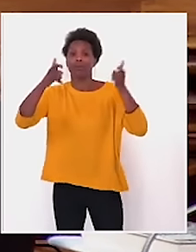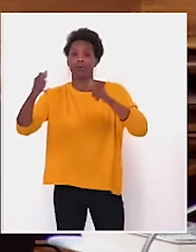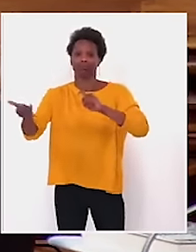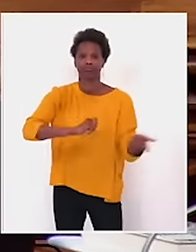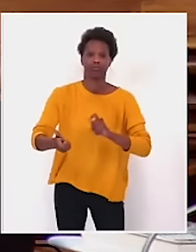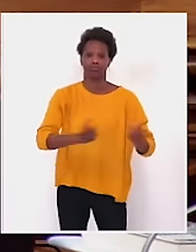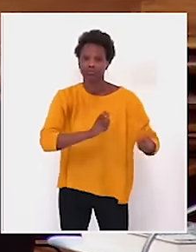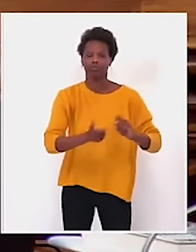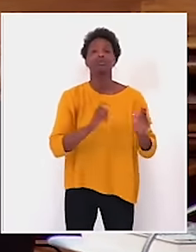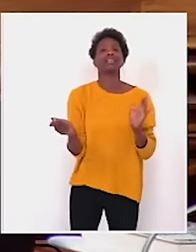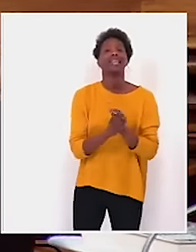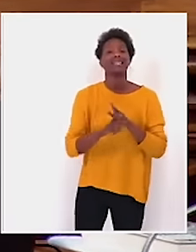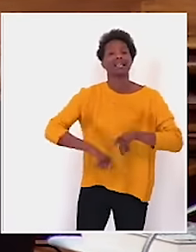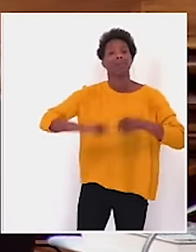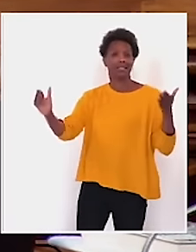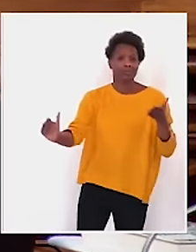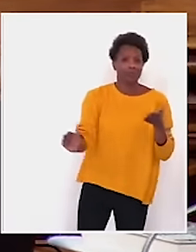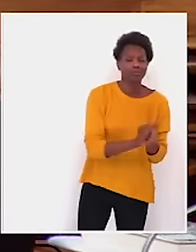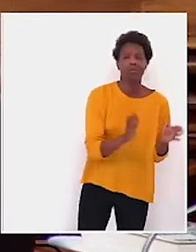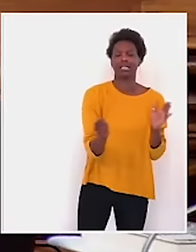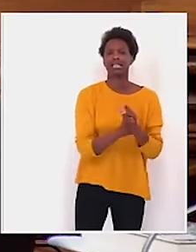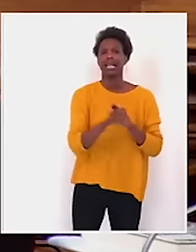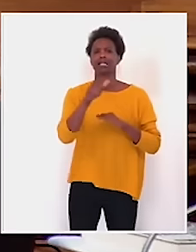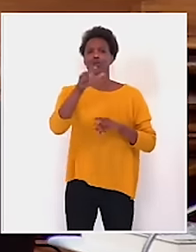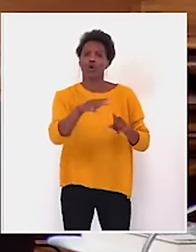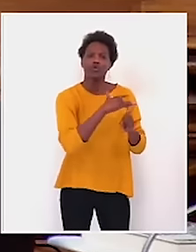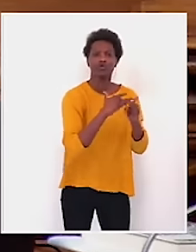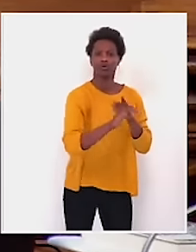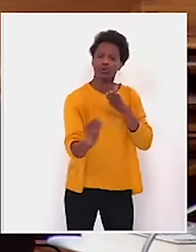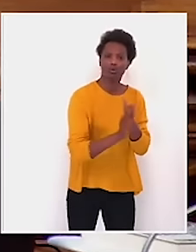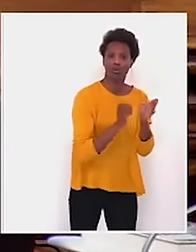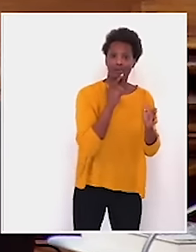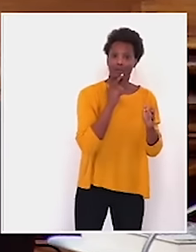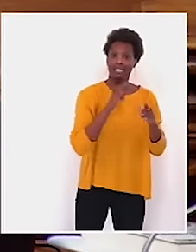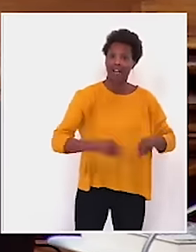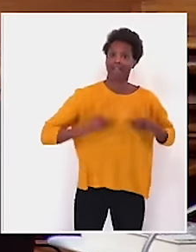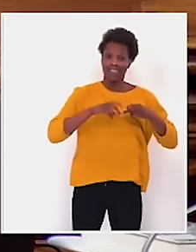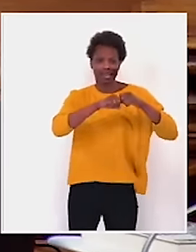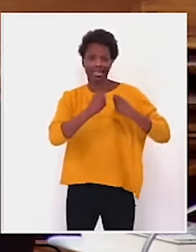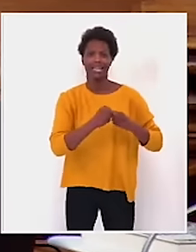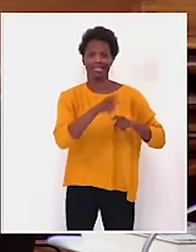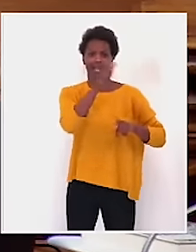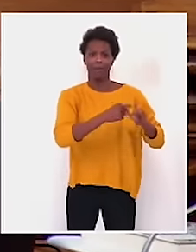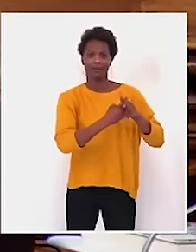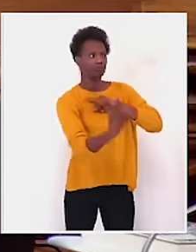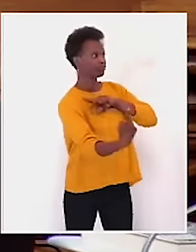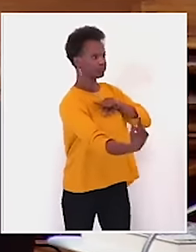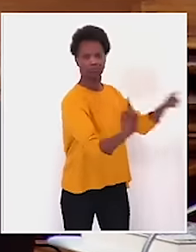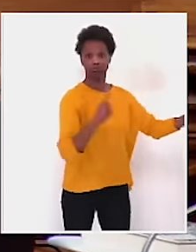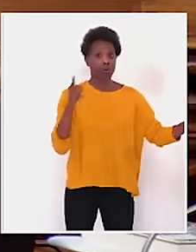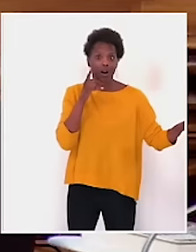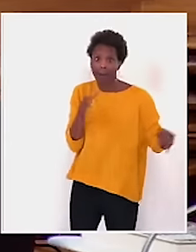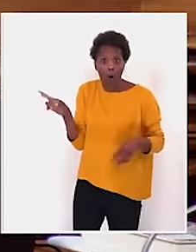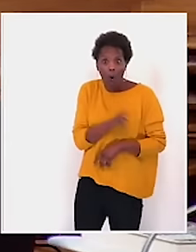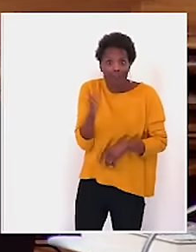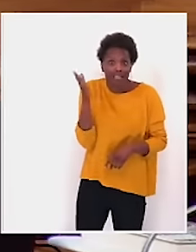des bâtiments, quand on démolit des logements sociaux, on casse aussi des vies, on éparpille les gens, on les éloigne, parce qu'ils ne pourront pas revenir, ils ne peuvent pas revenir en